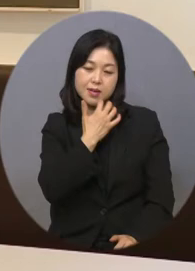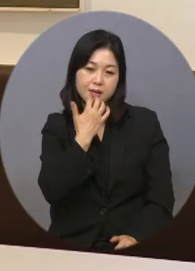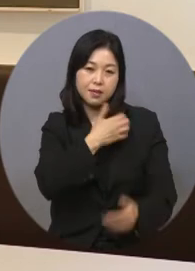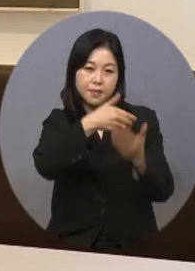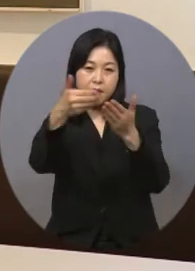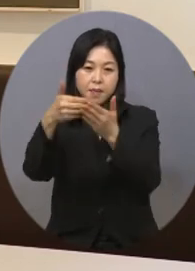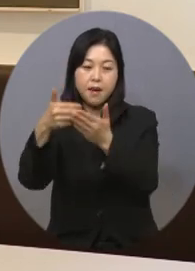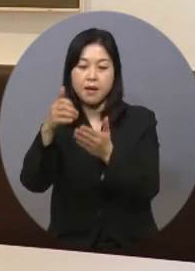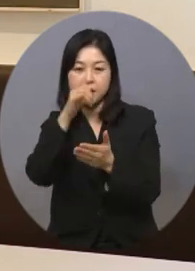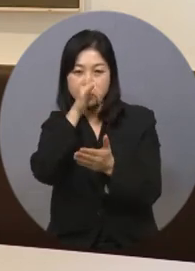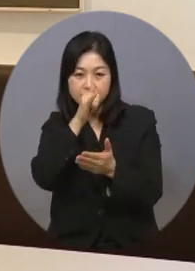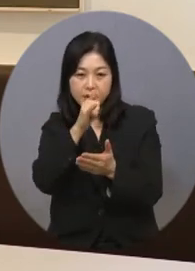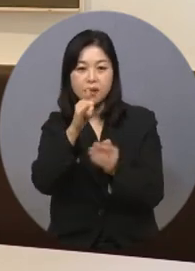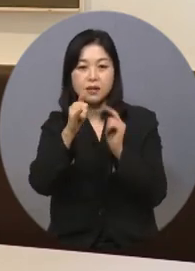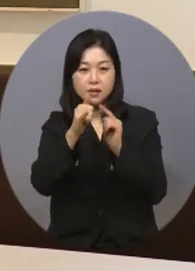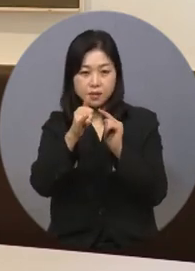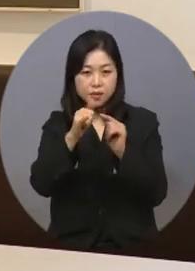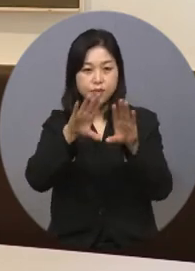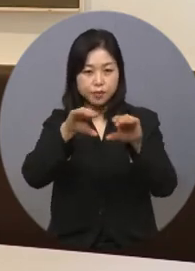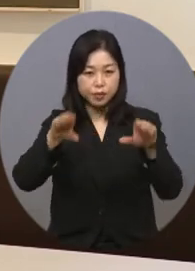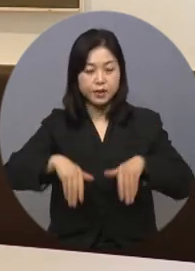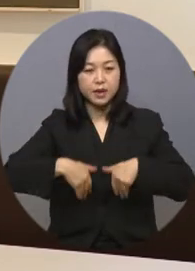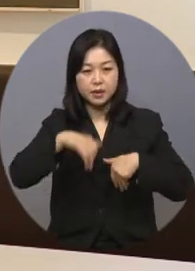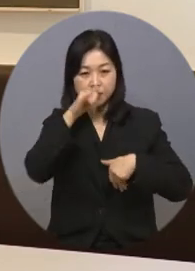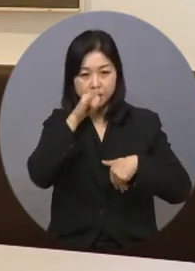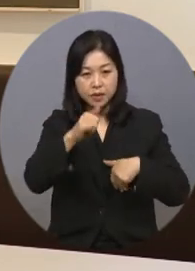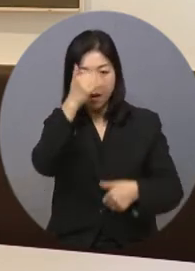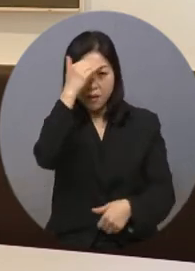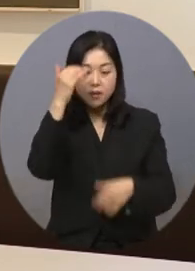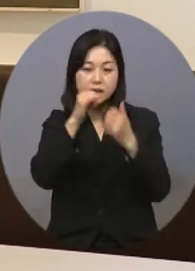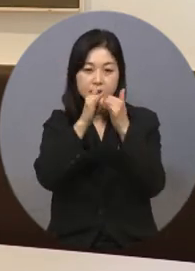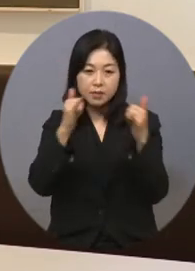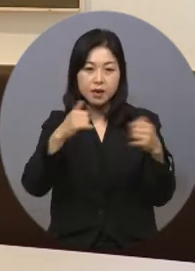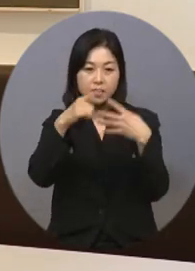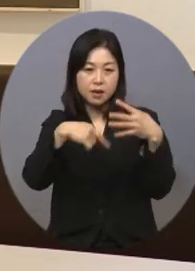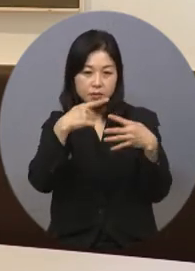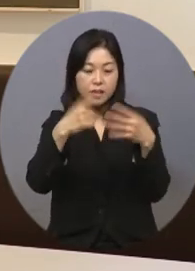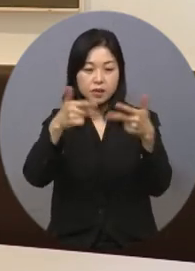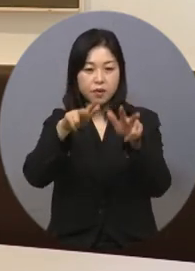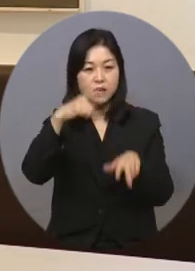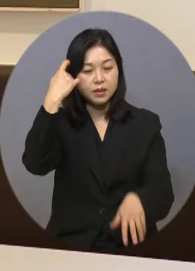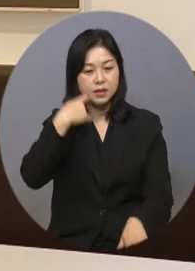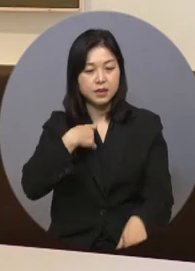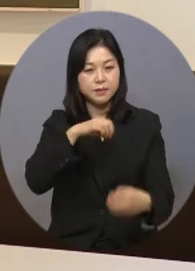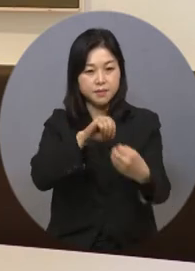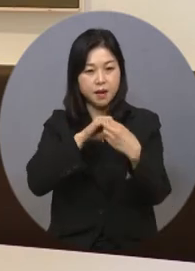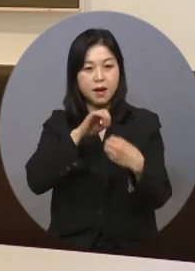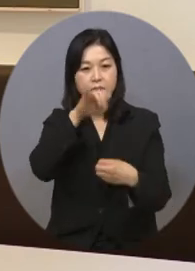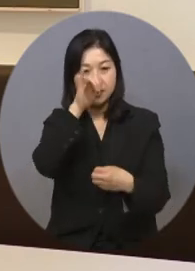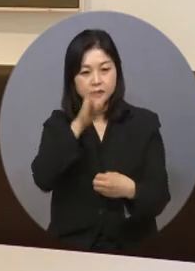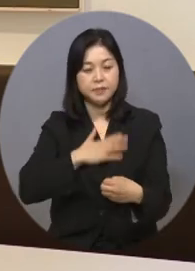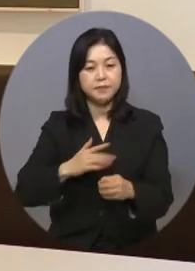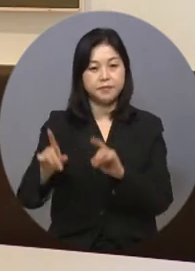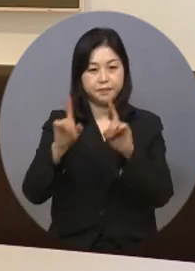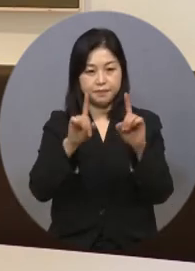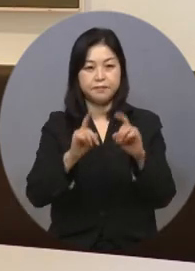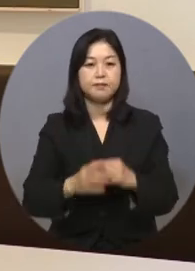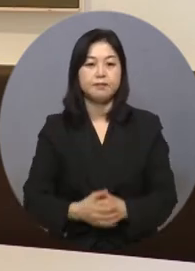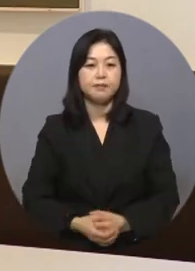작품들은 온화하고 따뜻함이 묻어나 관람객들에게 사계절의 정원을 느끼게 해주는 힐링의 자리가 되고